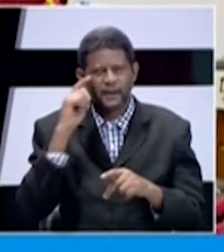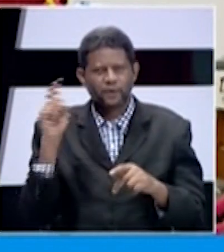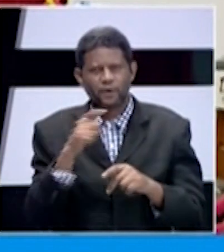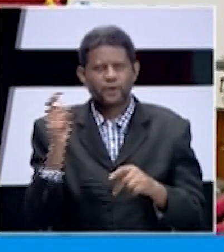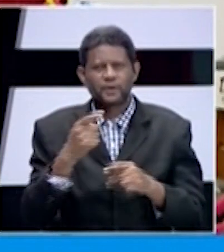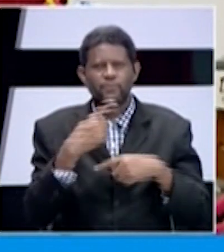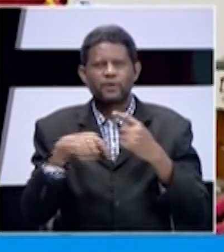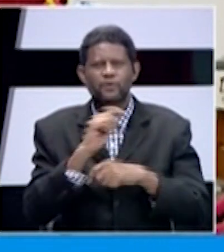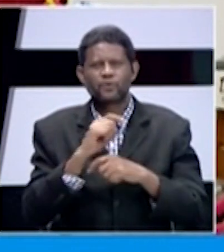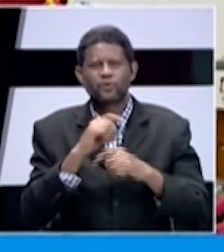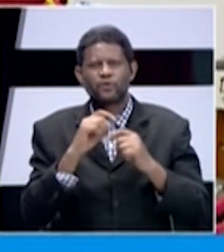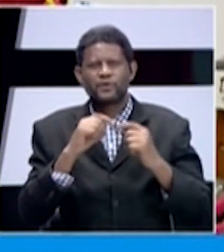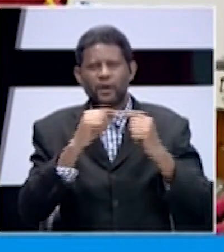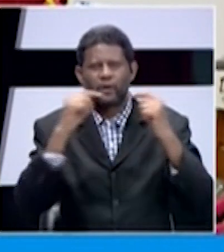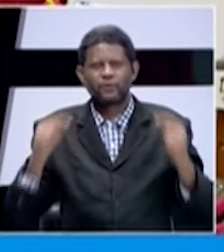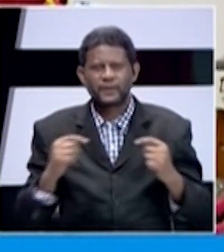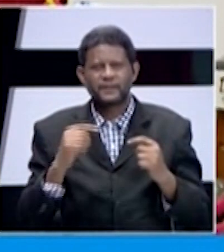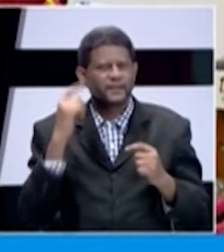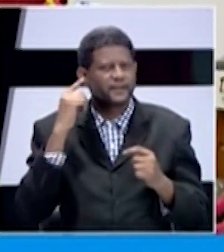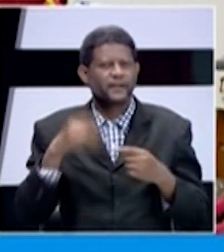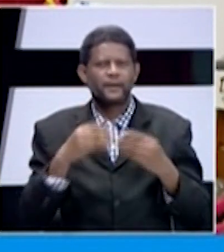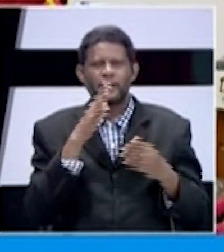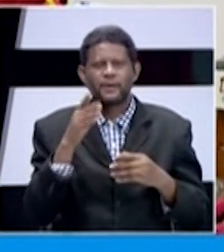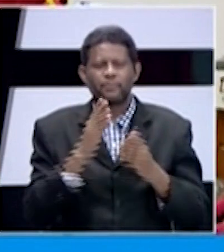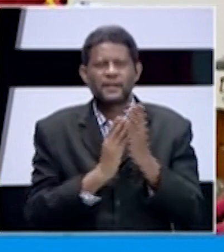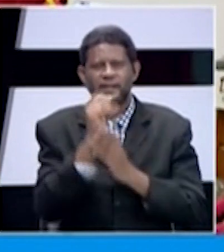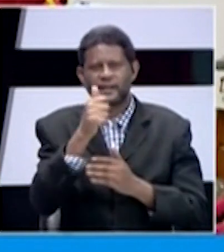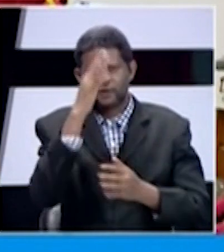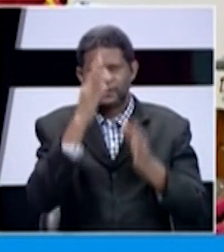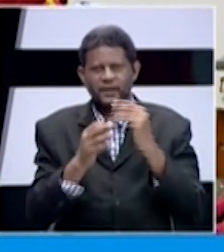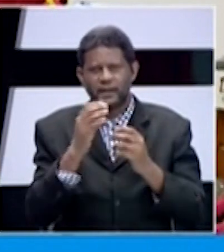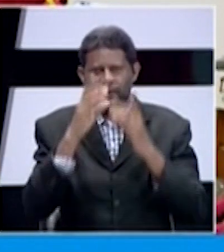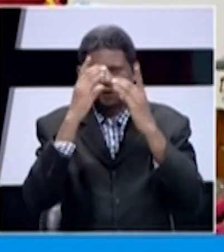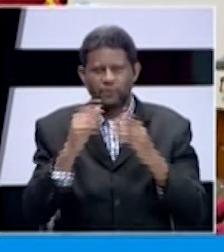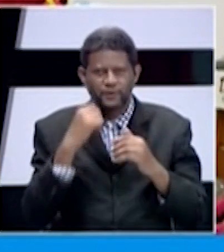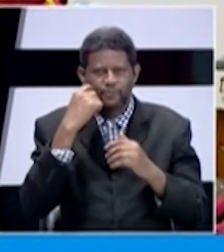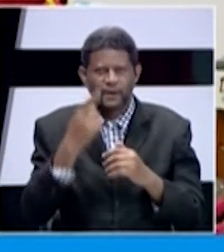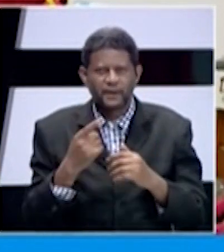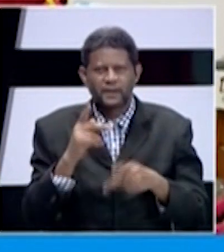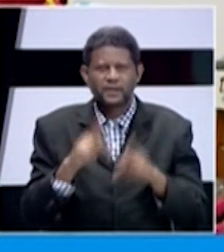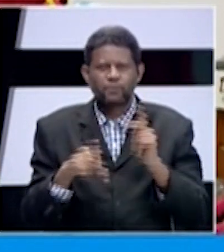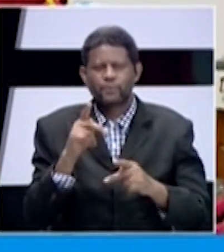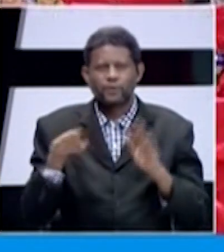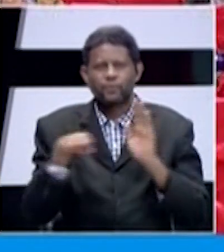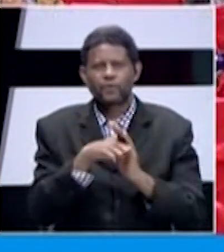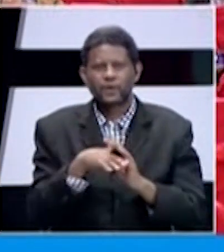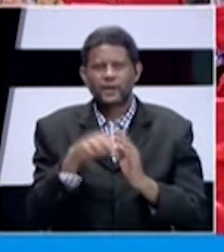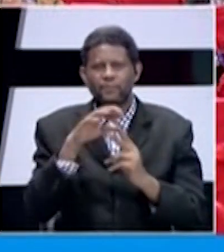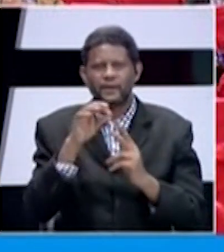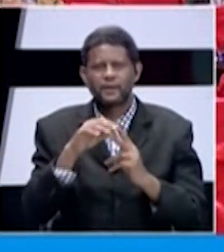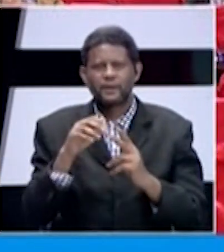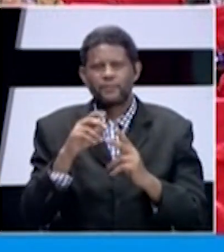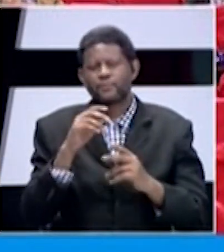ኣካል ዝመፁ ተፃብኦታት እዝኒ ከይሃበ መሰል ዓርሰ ውሳንኡ ኣብ ዘኽብረሉ ፅባሕ ህዝቦም ንምውካል ምሕራዮም ከም